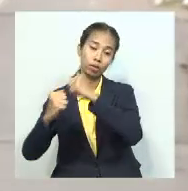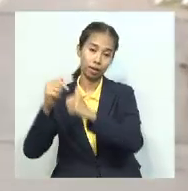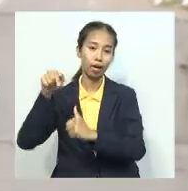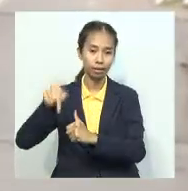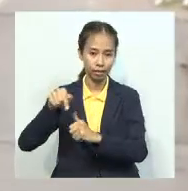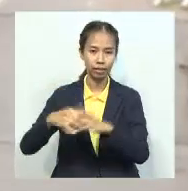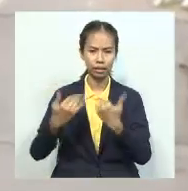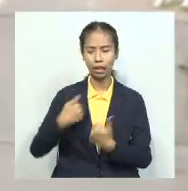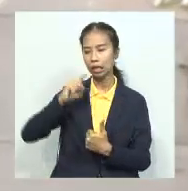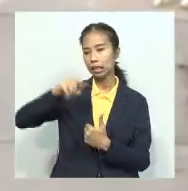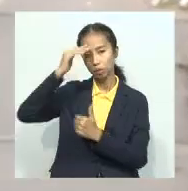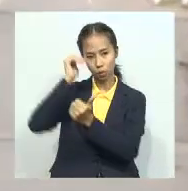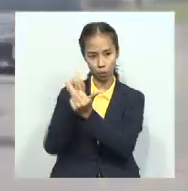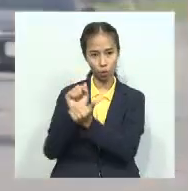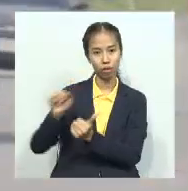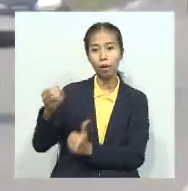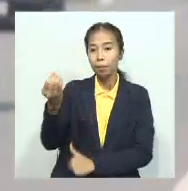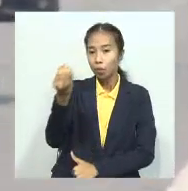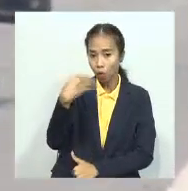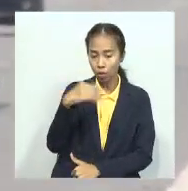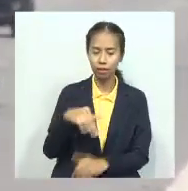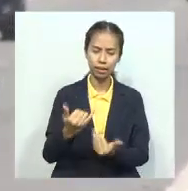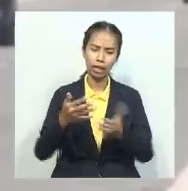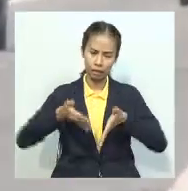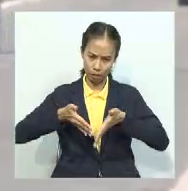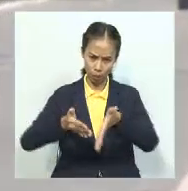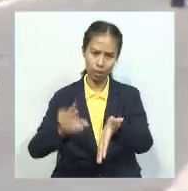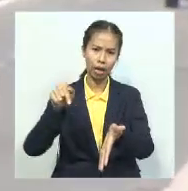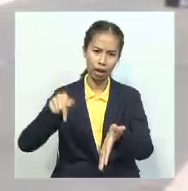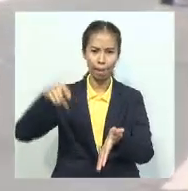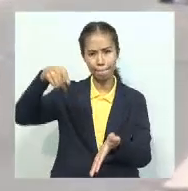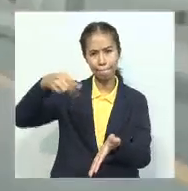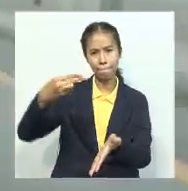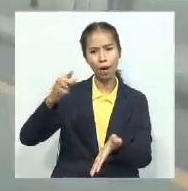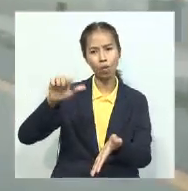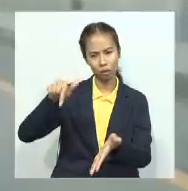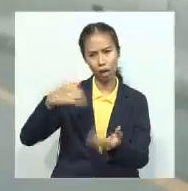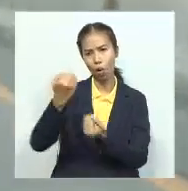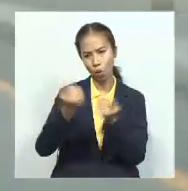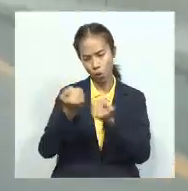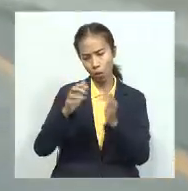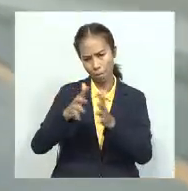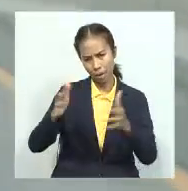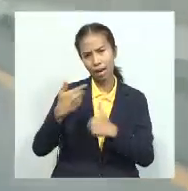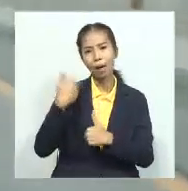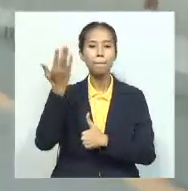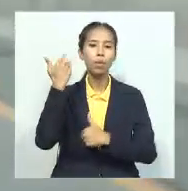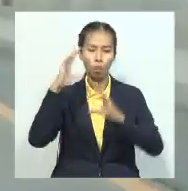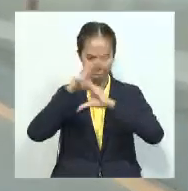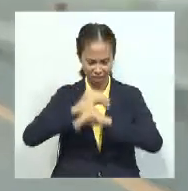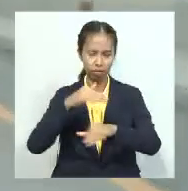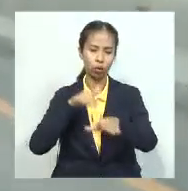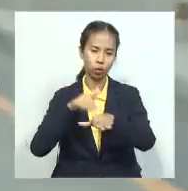ถามเจ้าหน้าที่ก็บอกกับเราว่าการจราจรที่ถนนพหลโยธินมีปริมาณรถหนาแน่นและติดขัดตั้งแต่เมื่อคืนที่ผ่านม